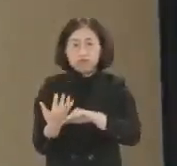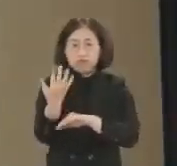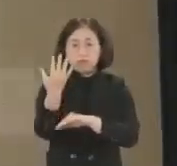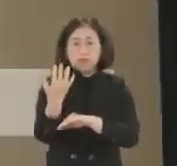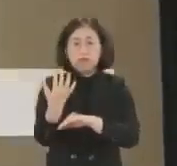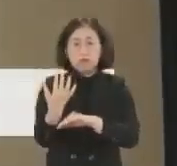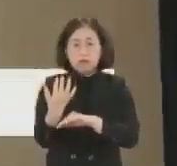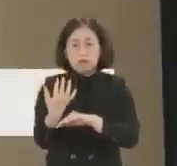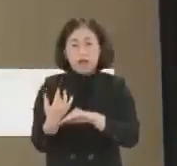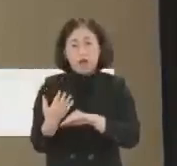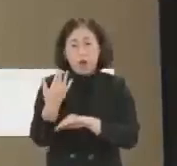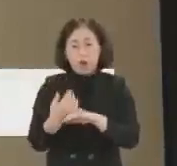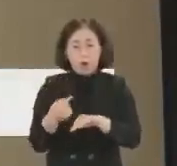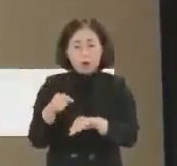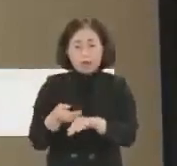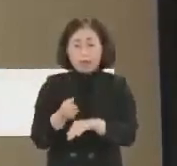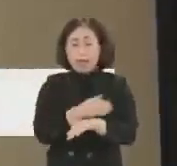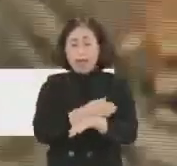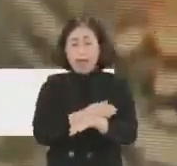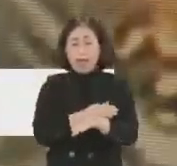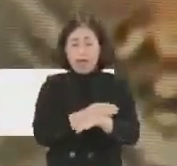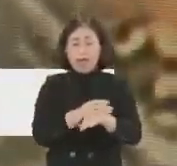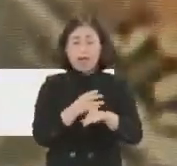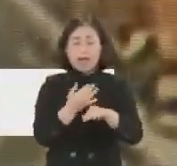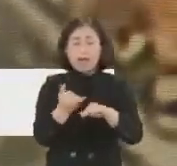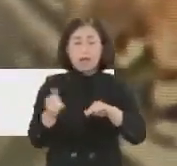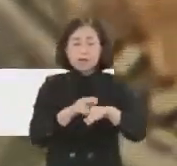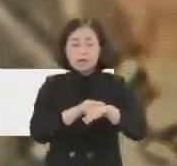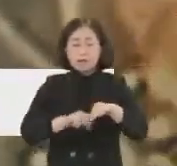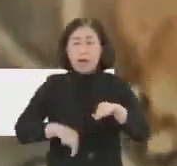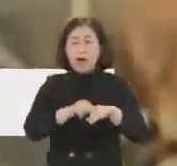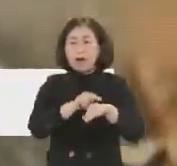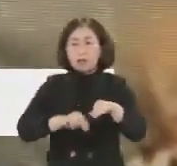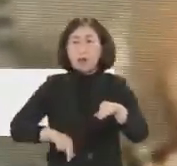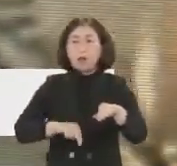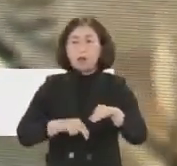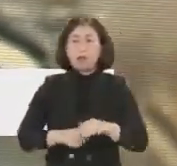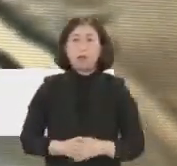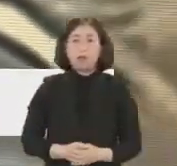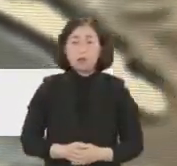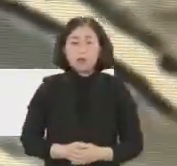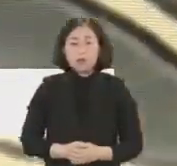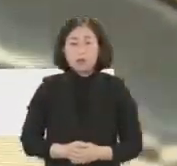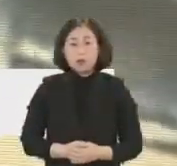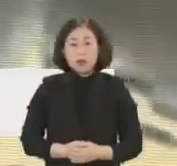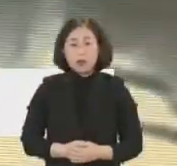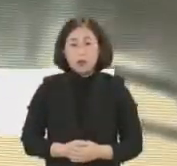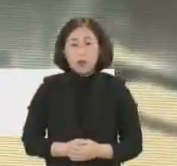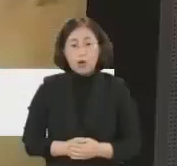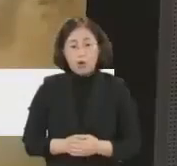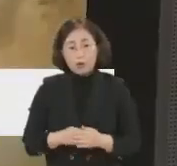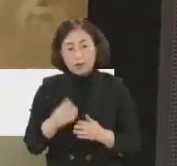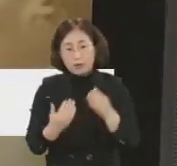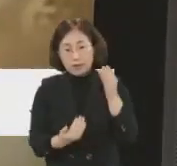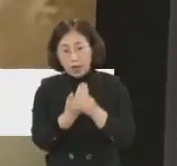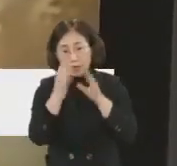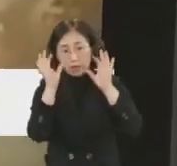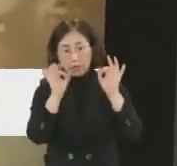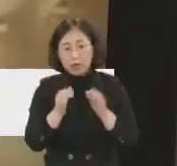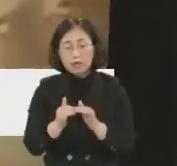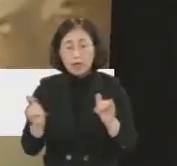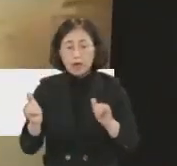불길이 치솟고 뒷좌석 동승자들이 힘겹게 밖으로 탈출합니다. 동승자들이 당황하는 사이 사고를 본